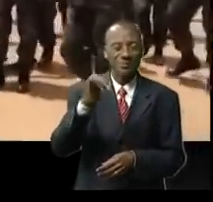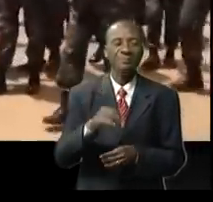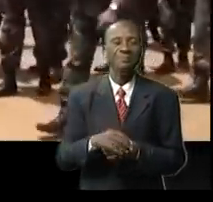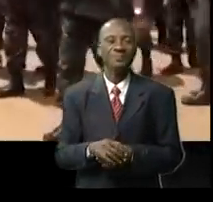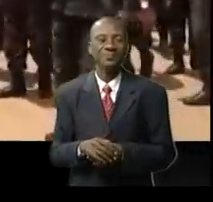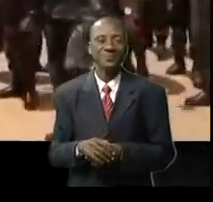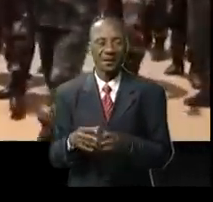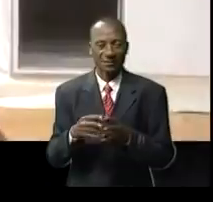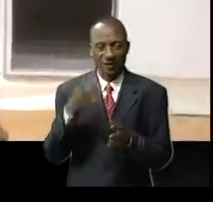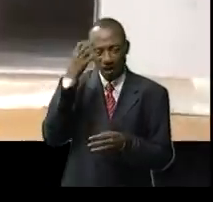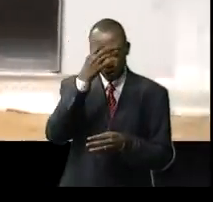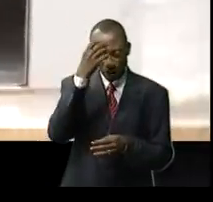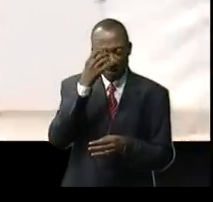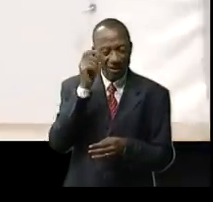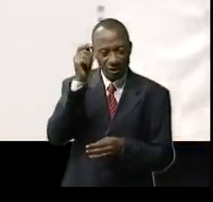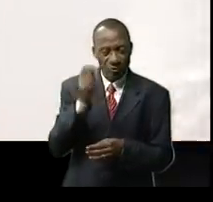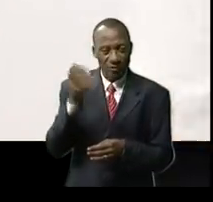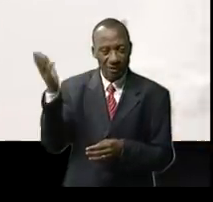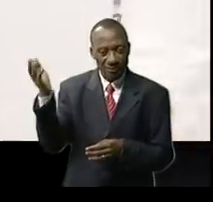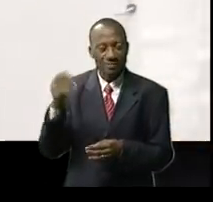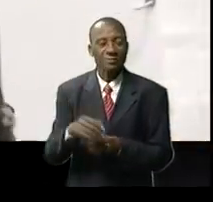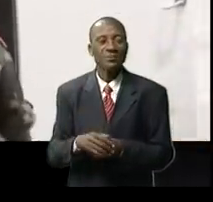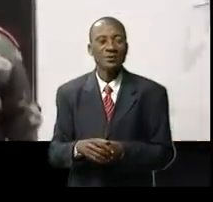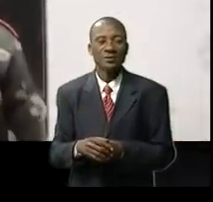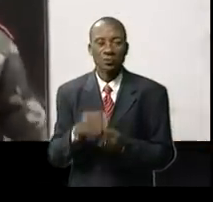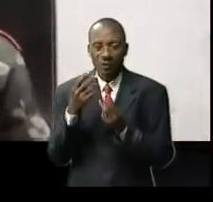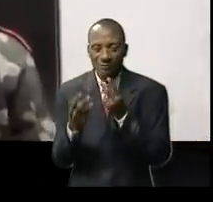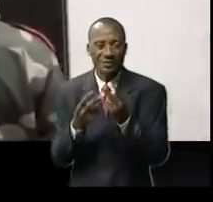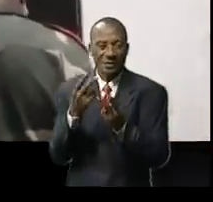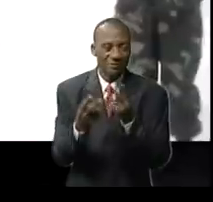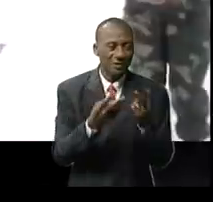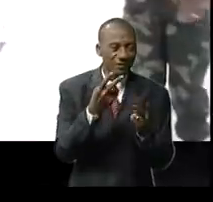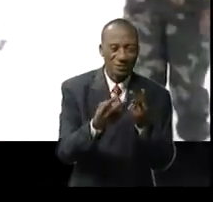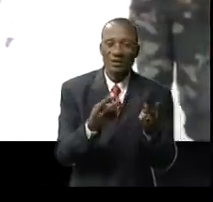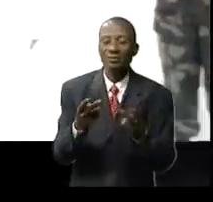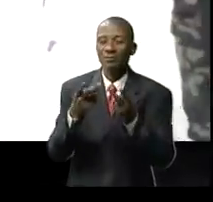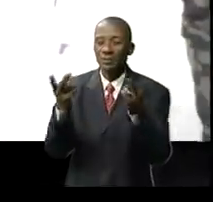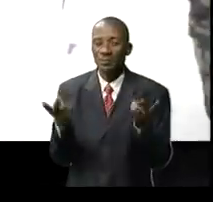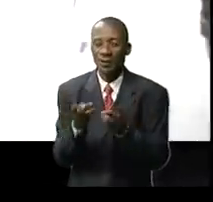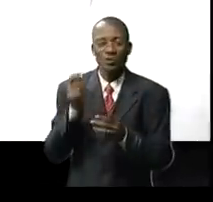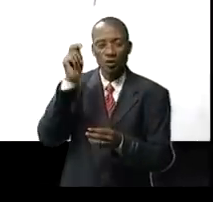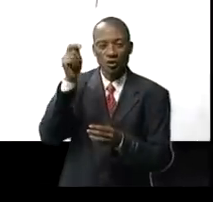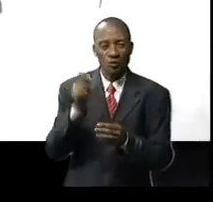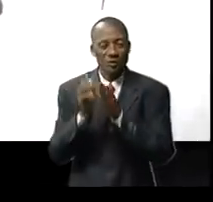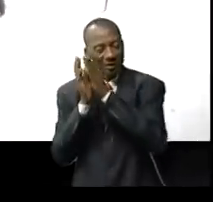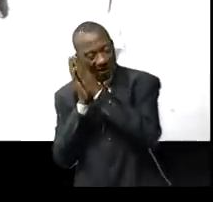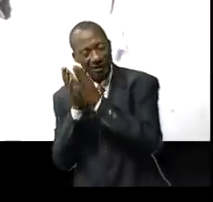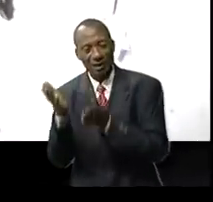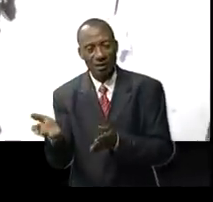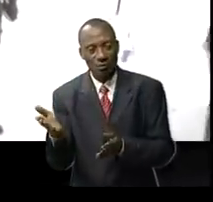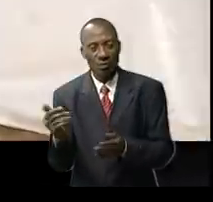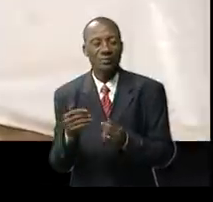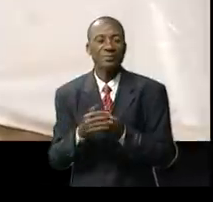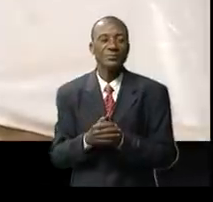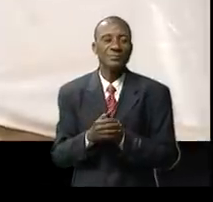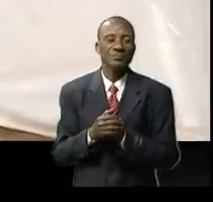s'est imprégné du campement en cours de construction et où seront logés les militaires FRDC dans un proche avenir. De quoi